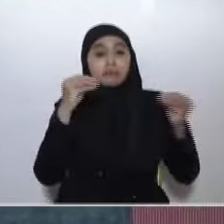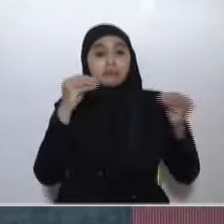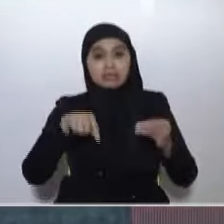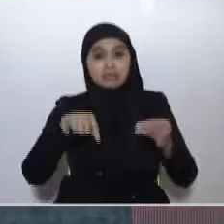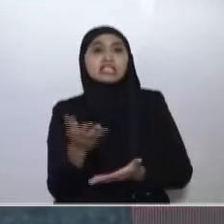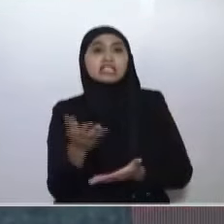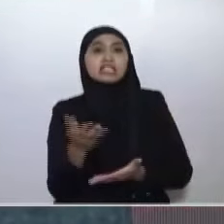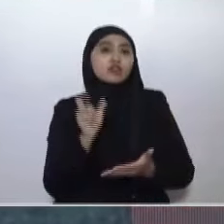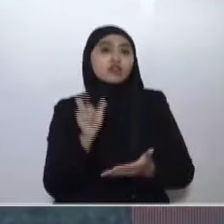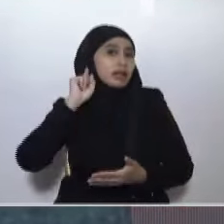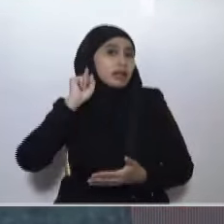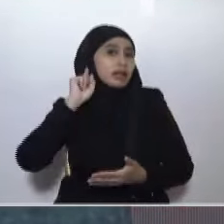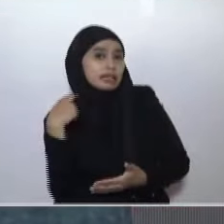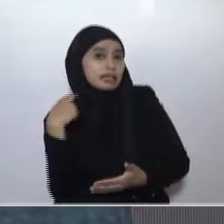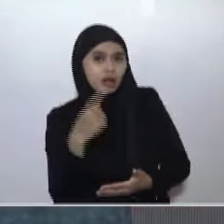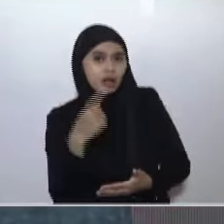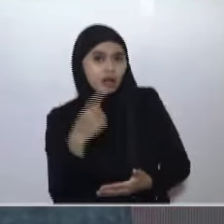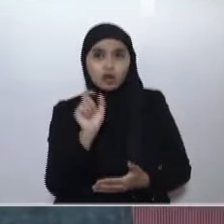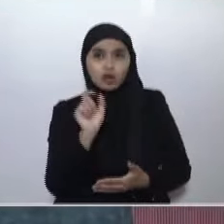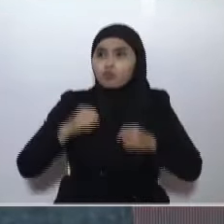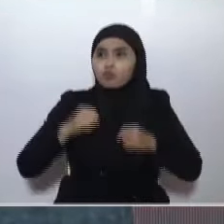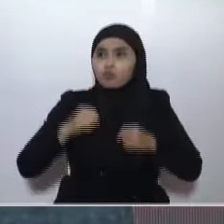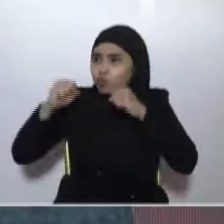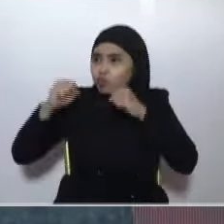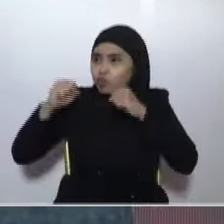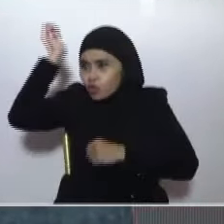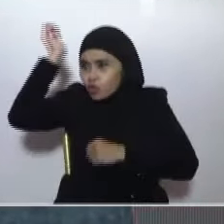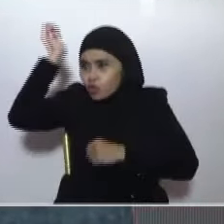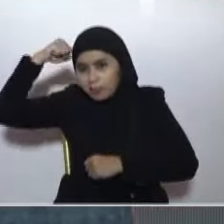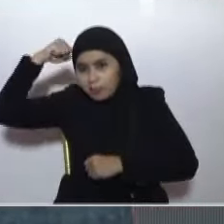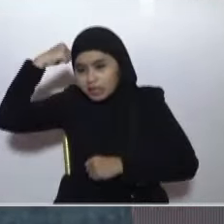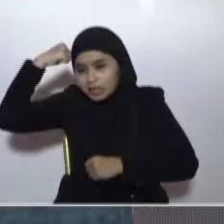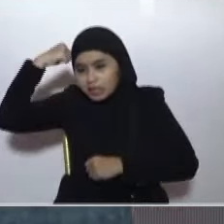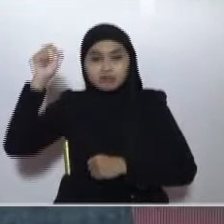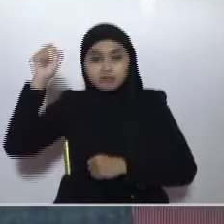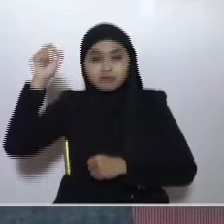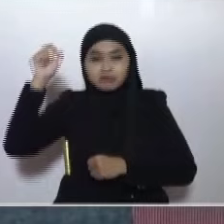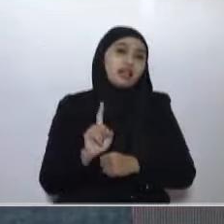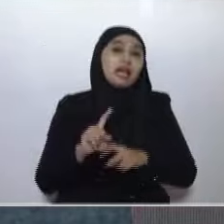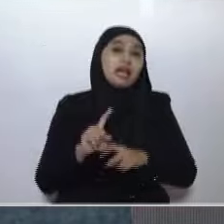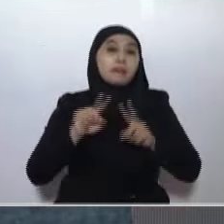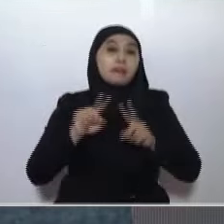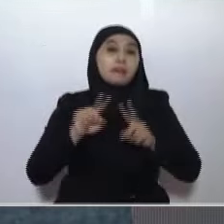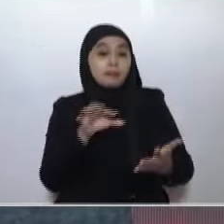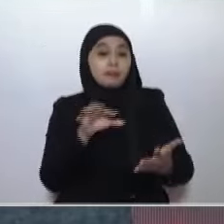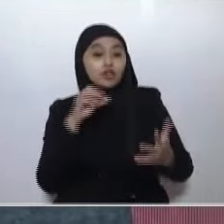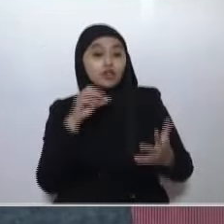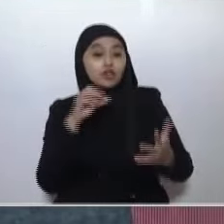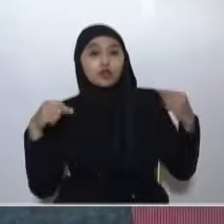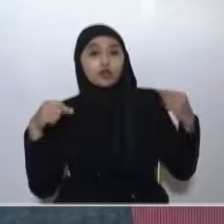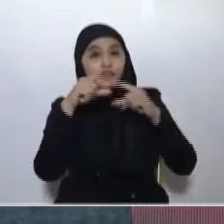sarana untuk mendengar kita bukan ngotot berargumen tentang program terbaik karena pem Gubernur Jawa Tengah